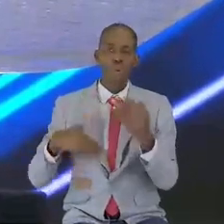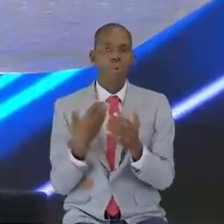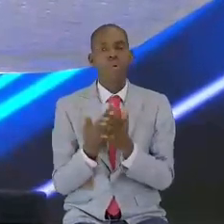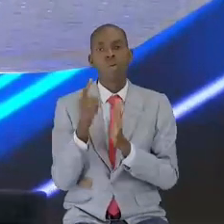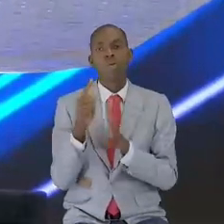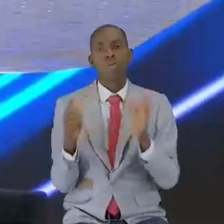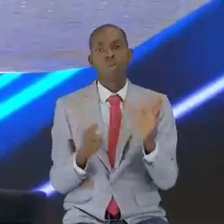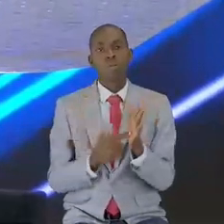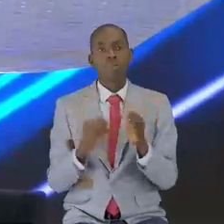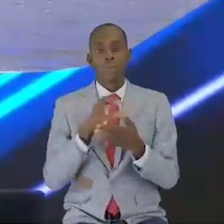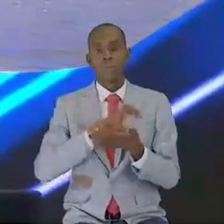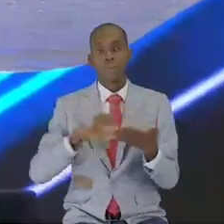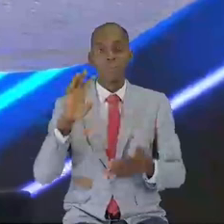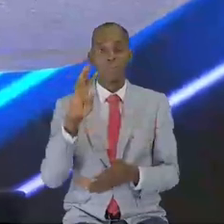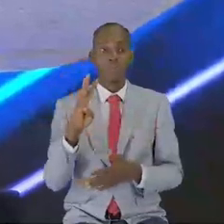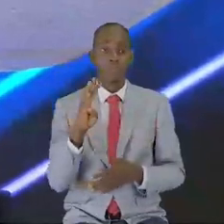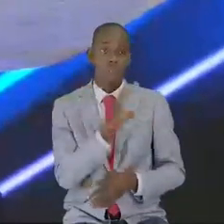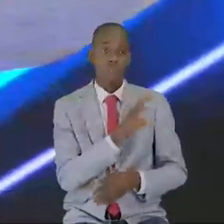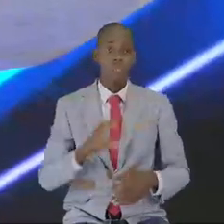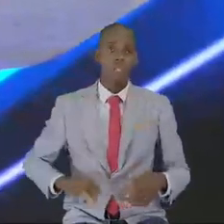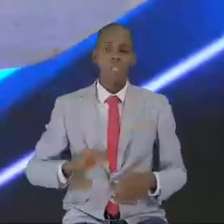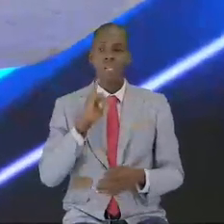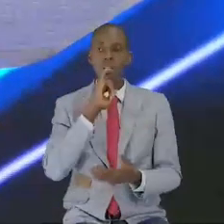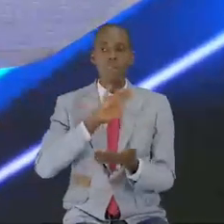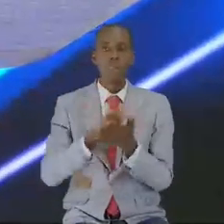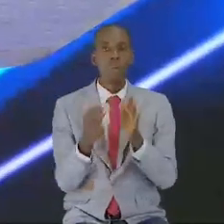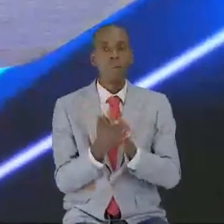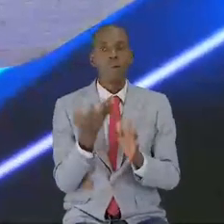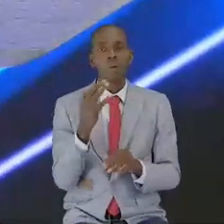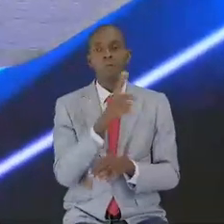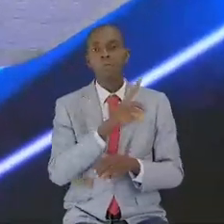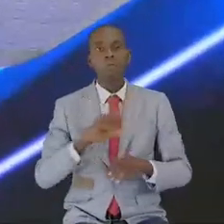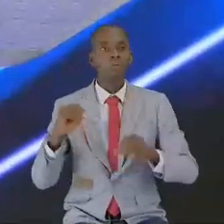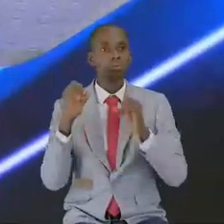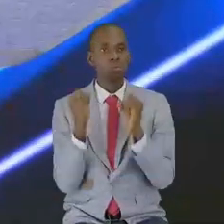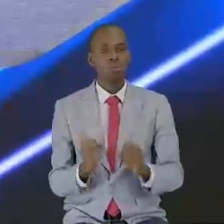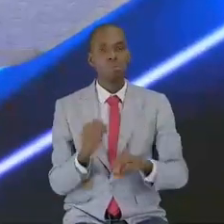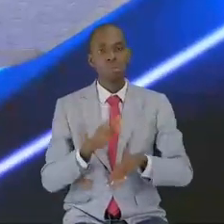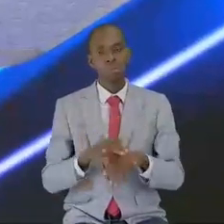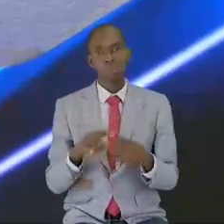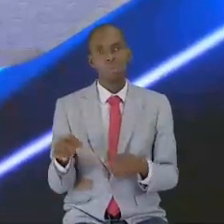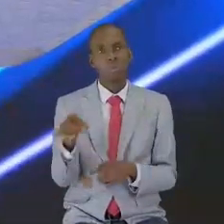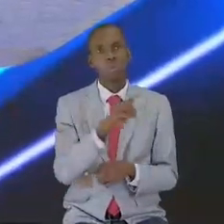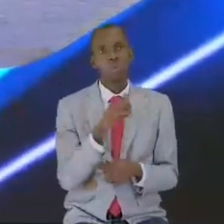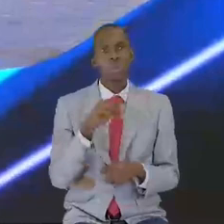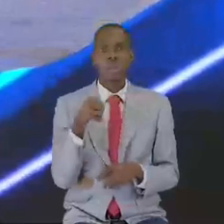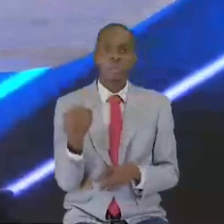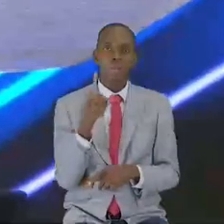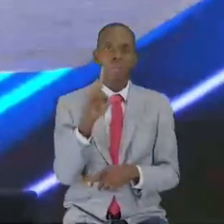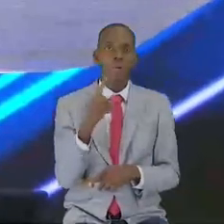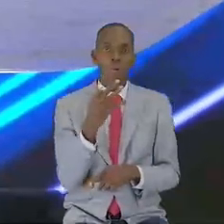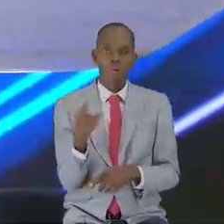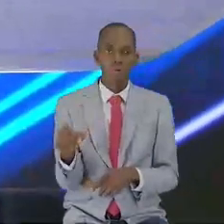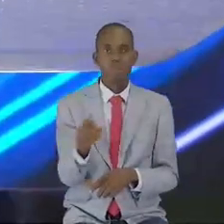4. Vous êtes séparés de Christ, vous tous qui cherchez la justification dans la